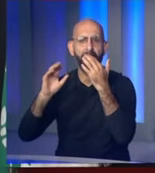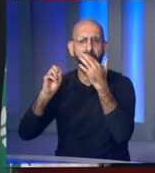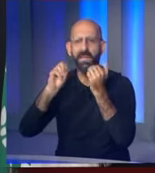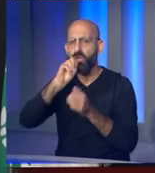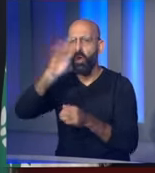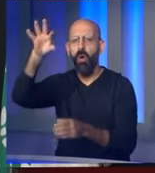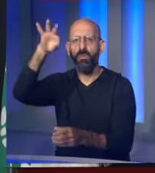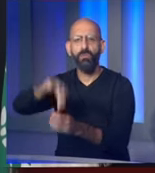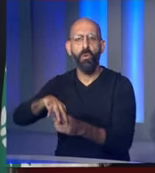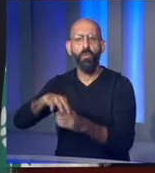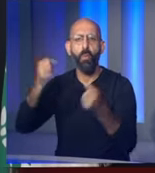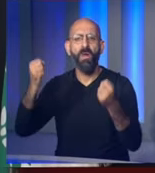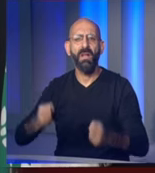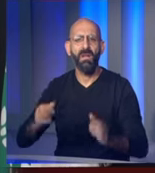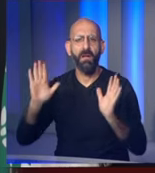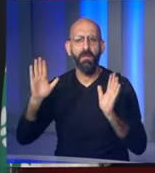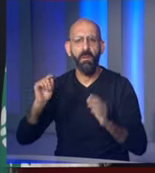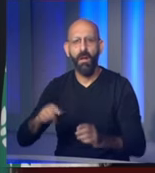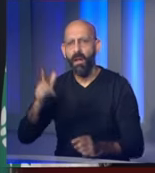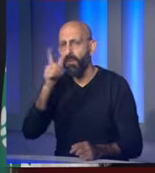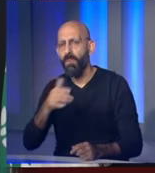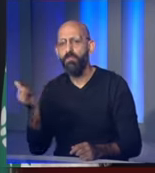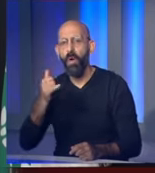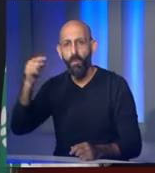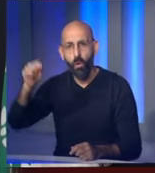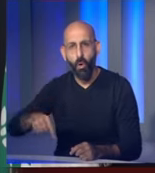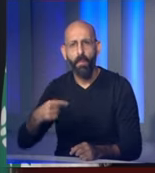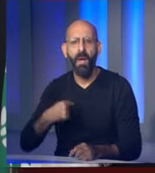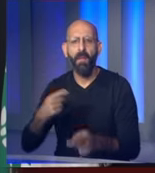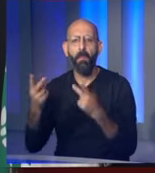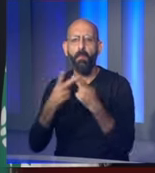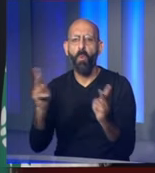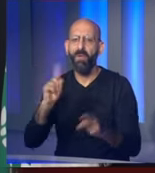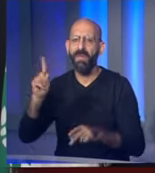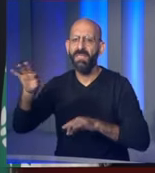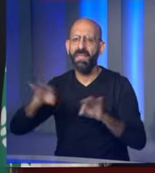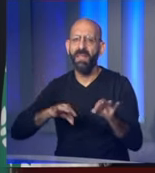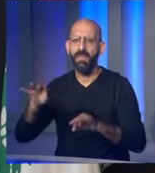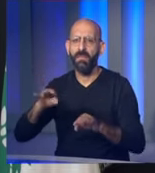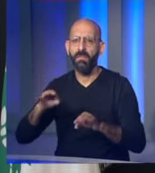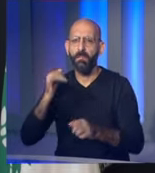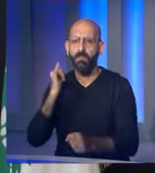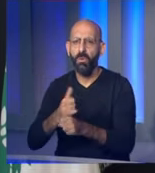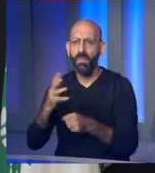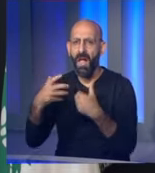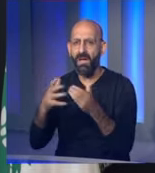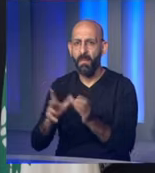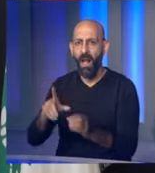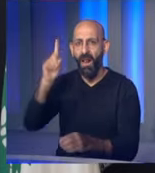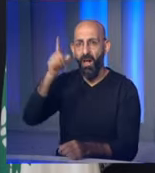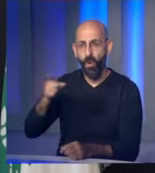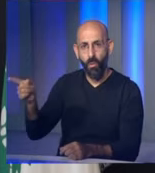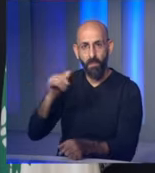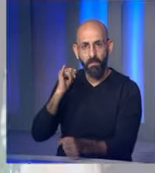الالتزام بقضيه وطن سيد حر ومستقل فكان صوته بوسل وطنيا وما زال